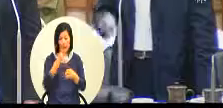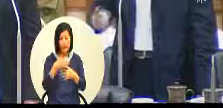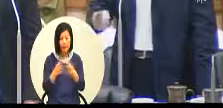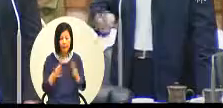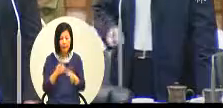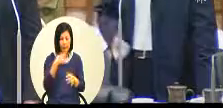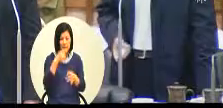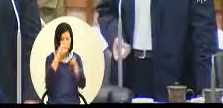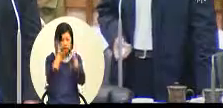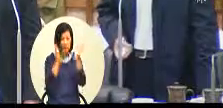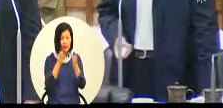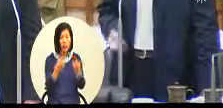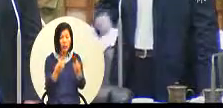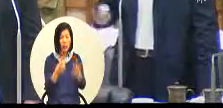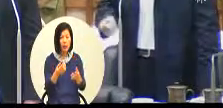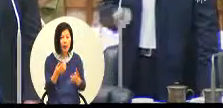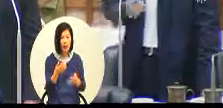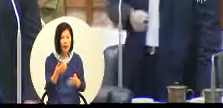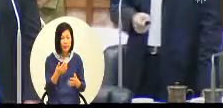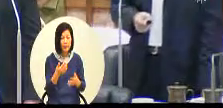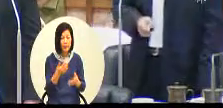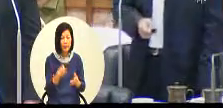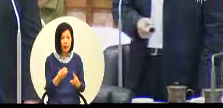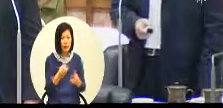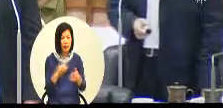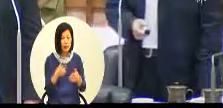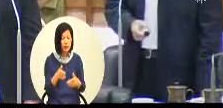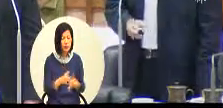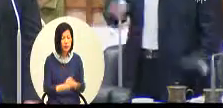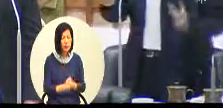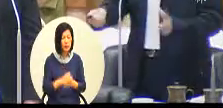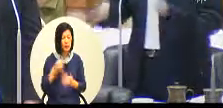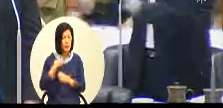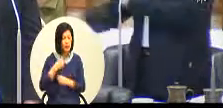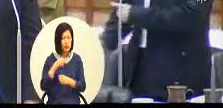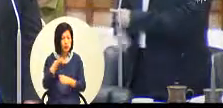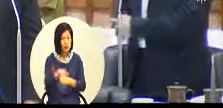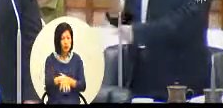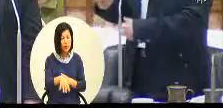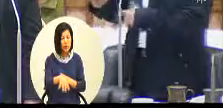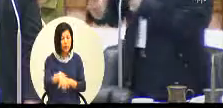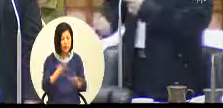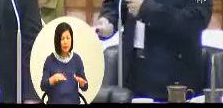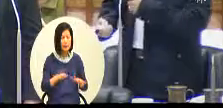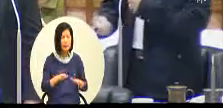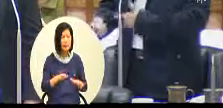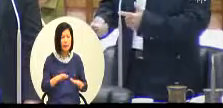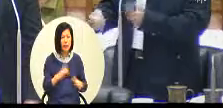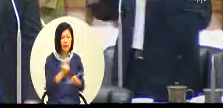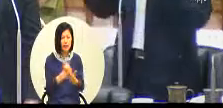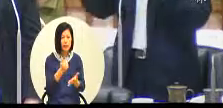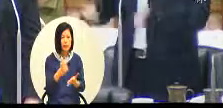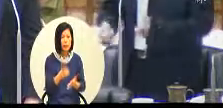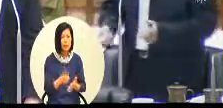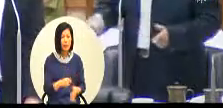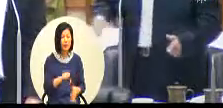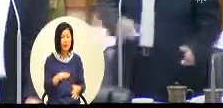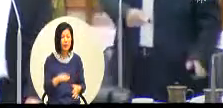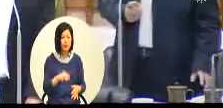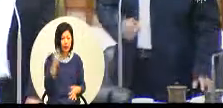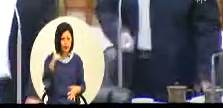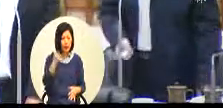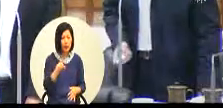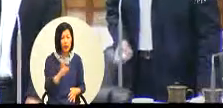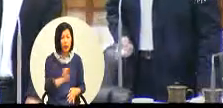性，对于这上面来讲的话，如果这个军方的土地上面那现有的已经达成一个实质的一个同意，